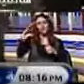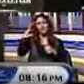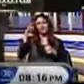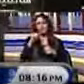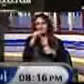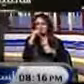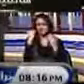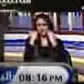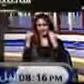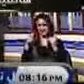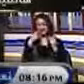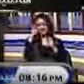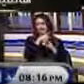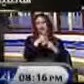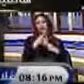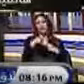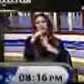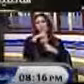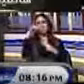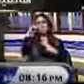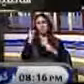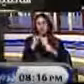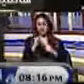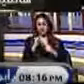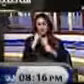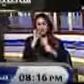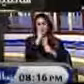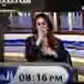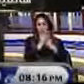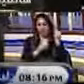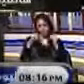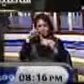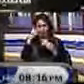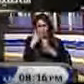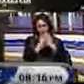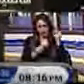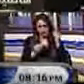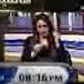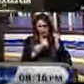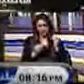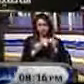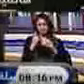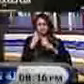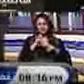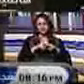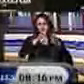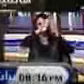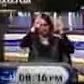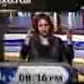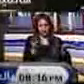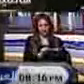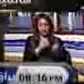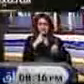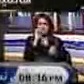كده اتفضل عملته، قالت لي جمال، قالت لعلاء مبارك في غرفه المداوله، قالت